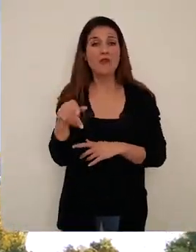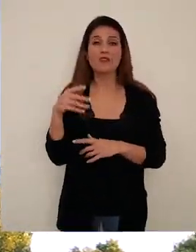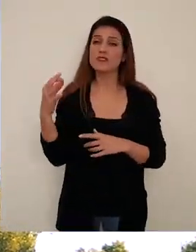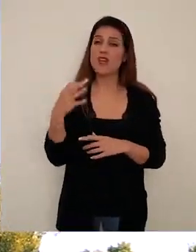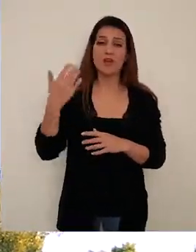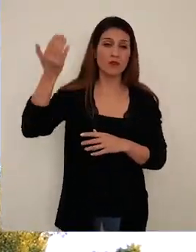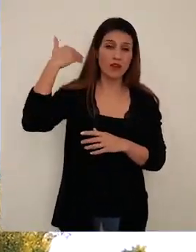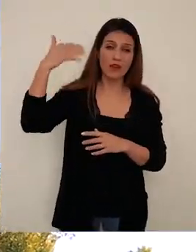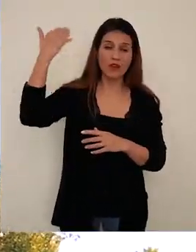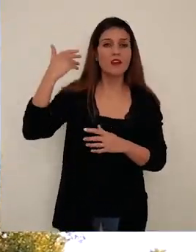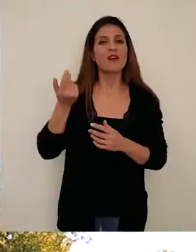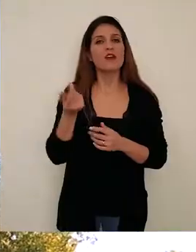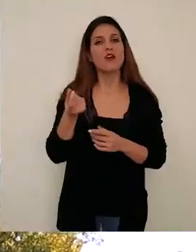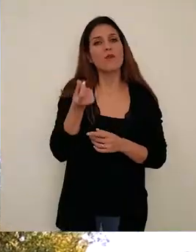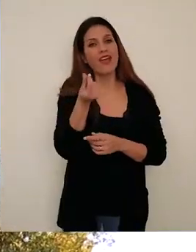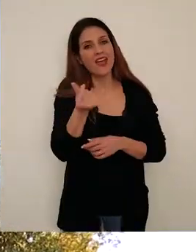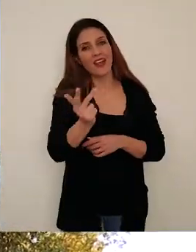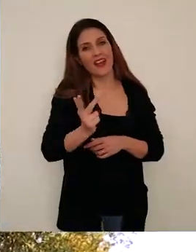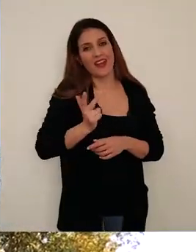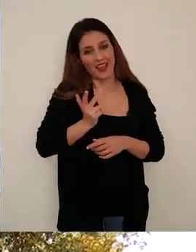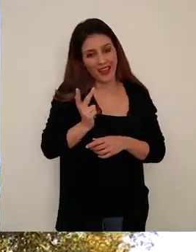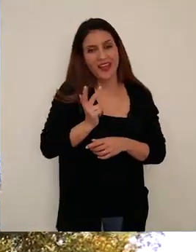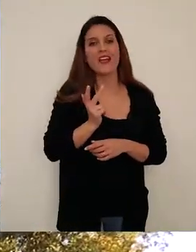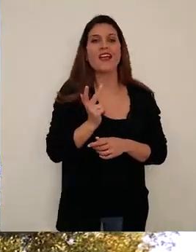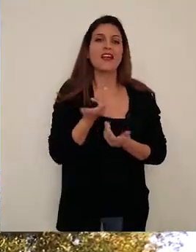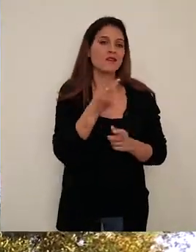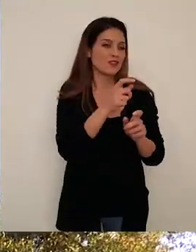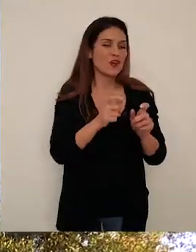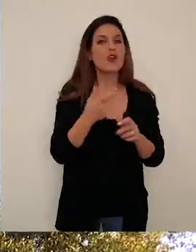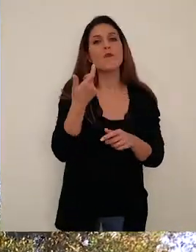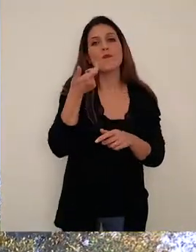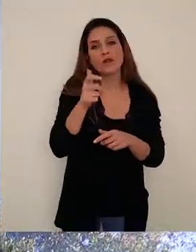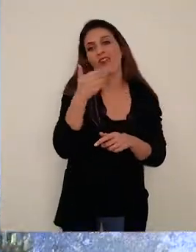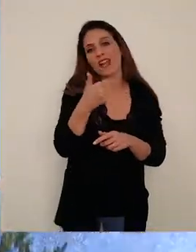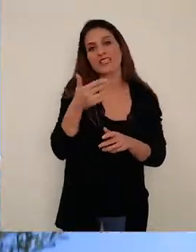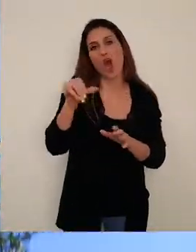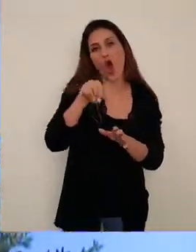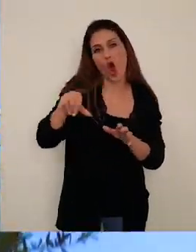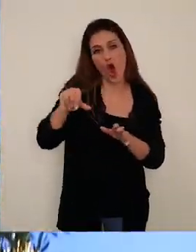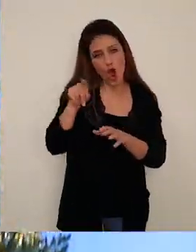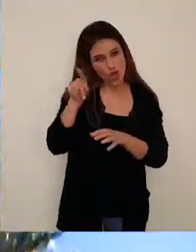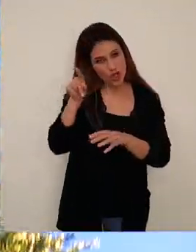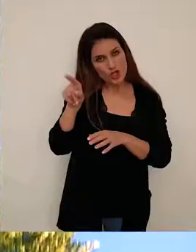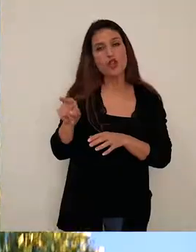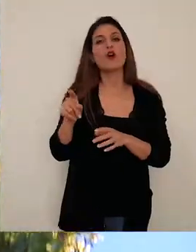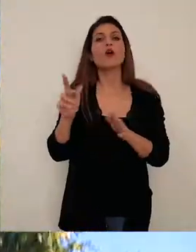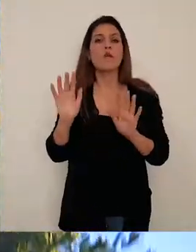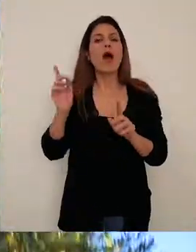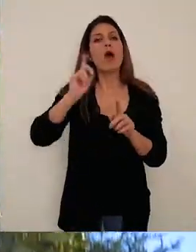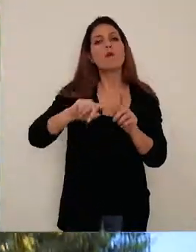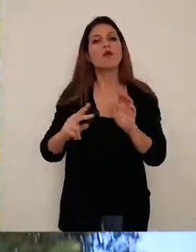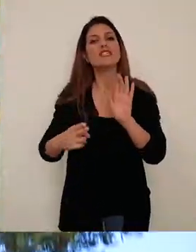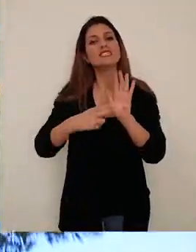fonte di reddito e di approvvigionamento dell'ottimo olio extravergine di oliva, ma anche come simbolo caratteristico dell'intero